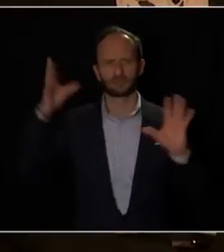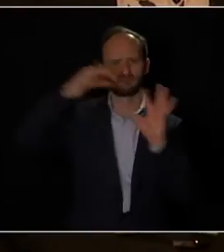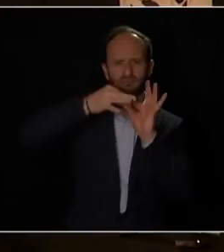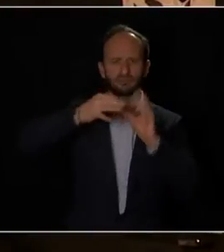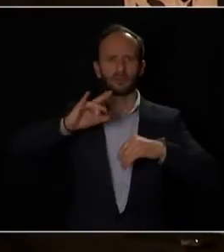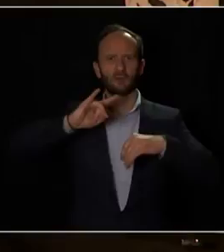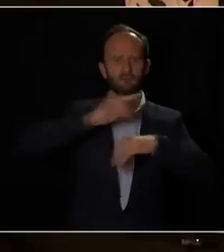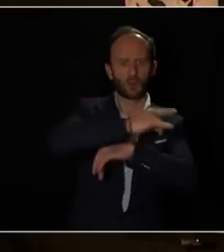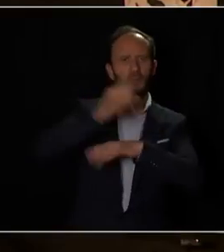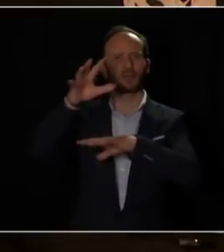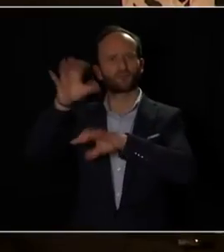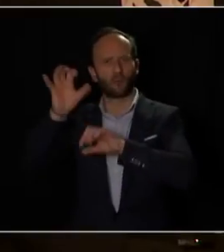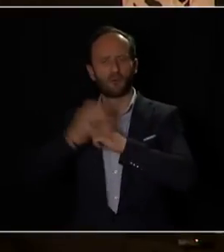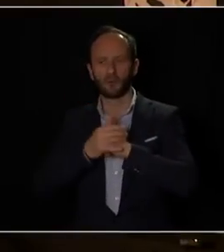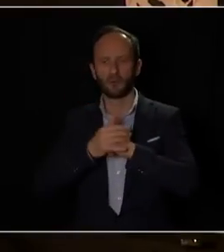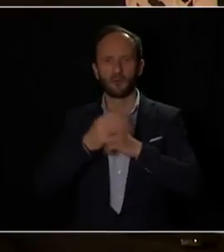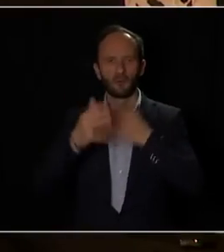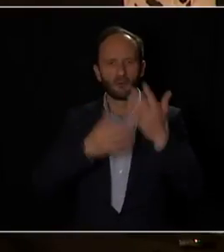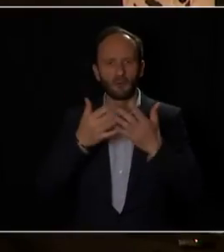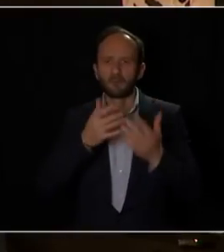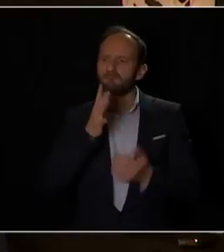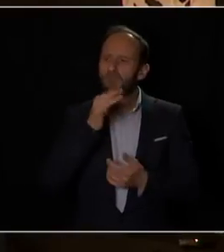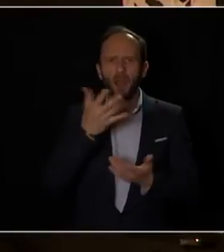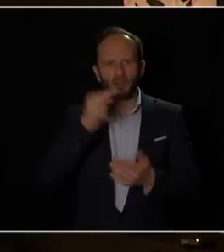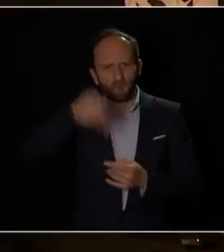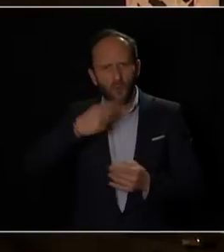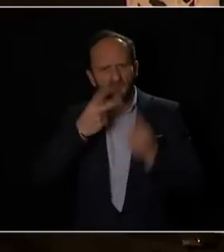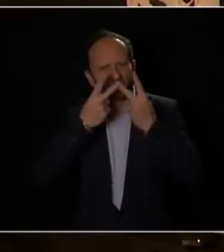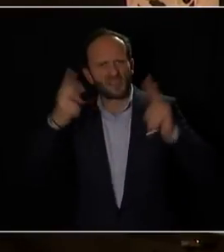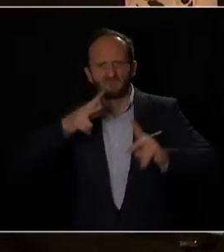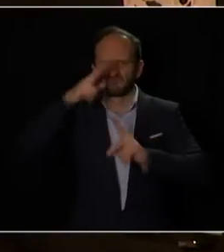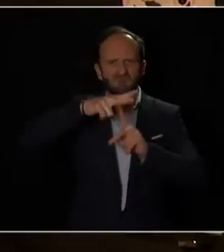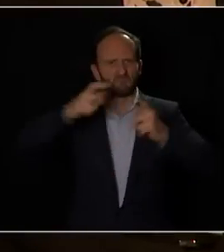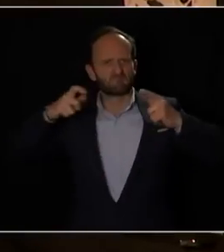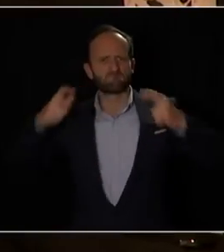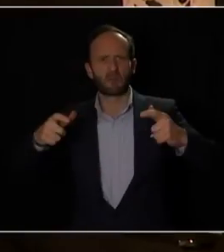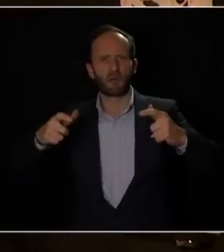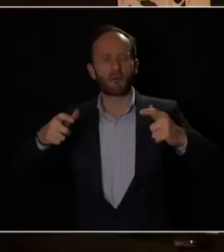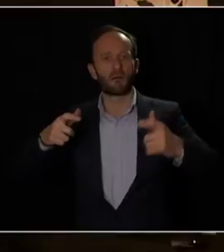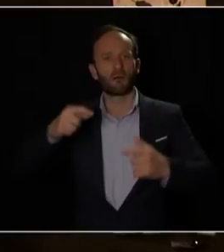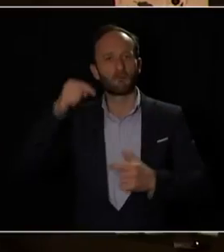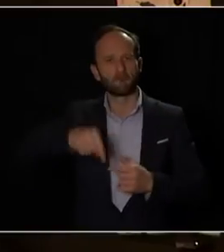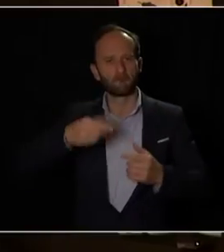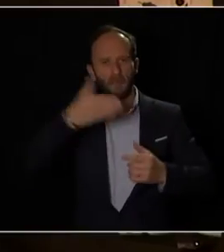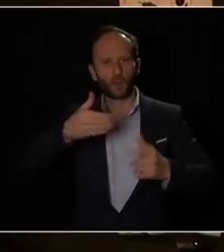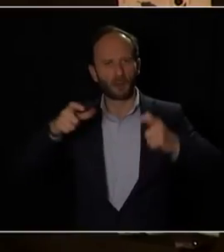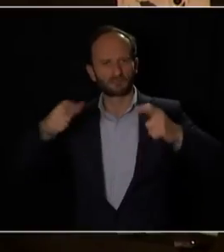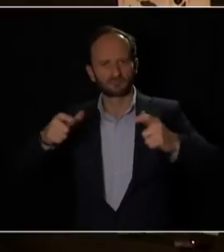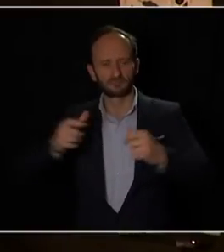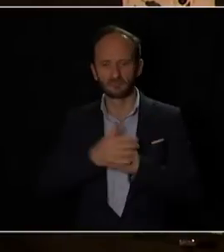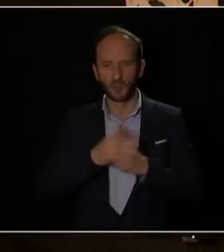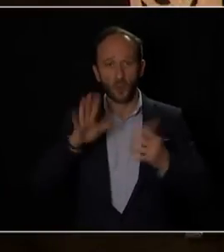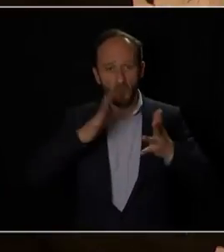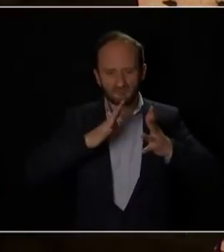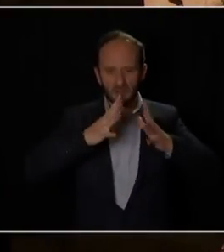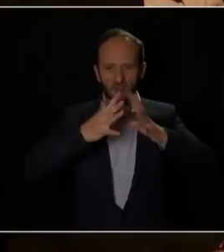chère Marie-Guitte, ne devait, ne pouvait rester sans métropole. Il nous fallait, pour accompagner cette mutation, évoluer